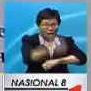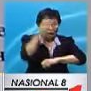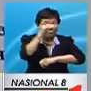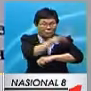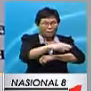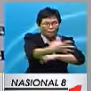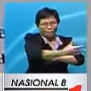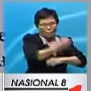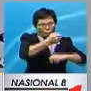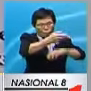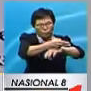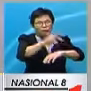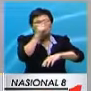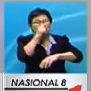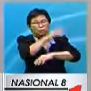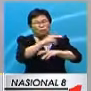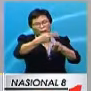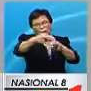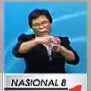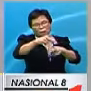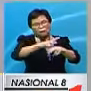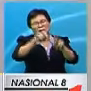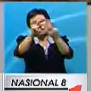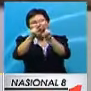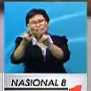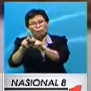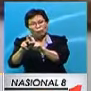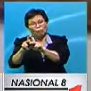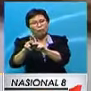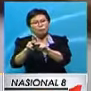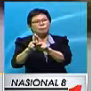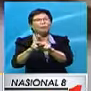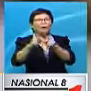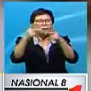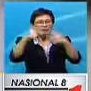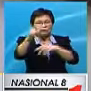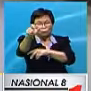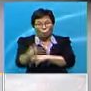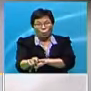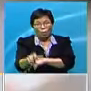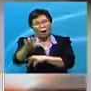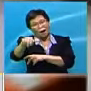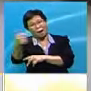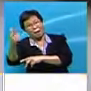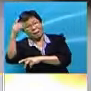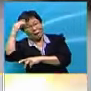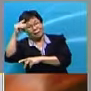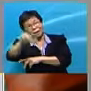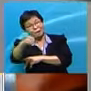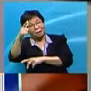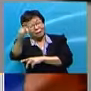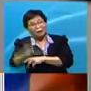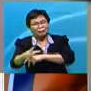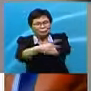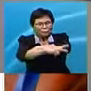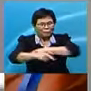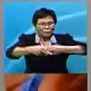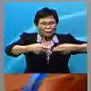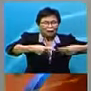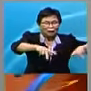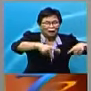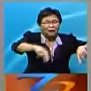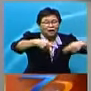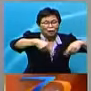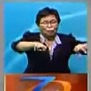merampas sepucuk pistol tiruan dan parang di kampung Buluh Poh, Ketereh, dan seorang lagi lelaki ditahan kerana menyamun sebuah kedai runcit